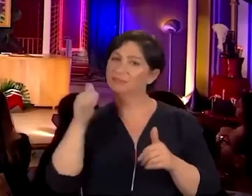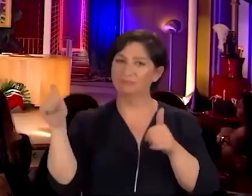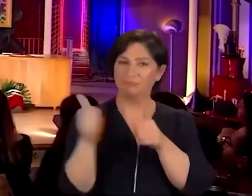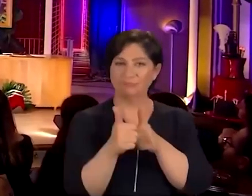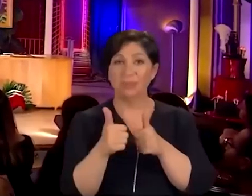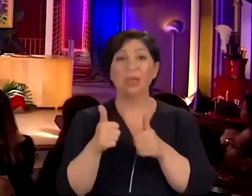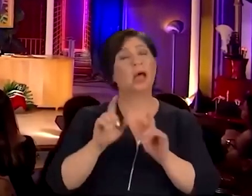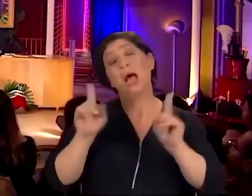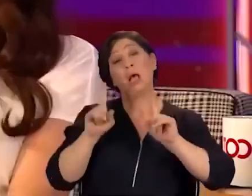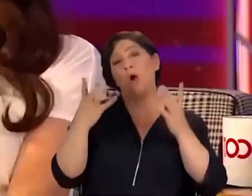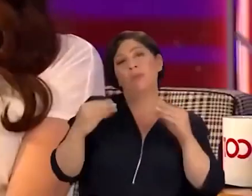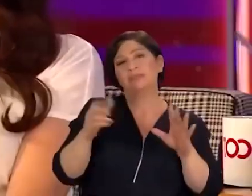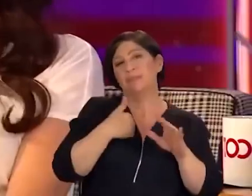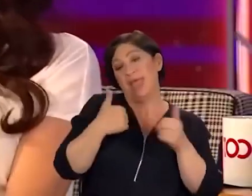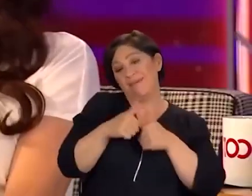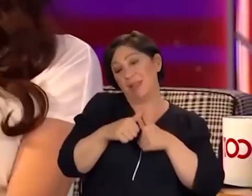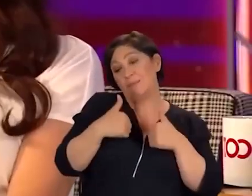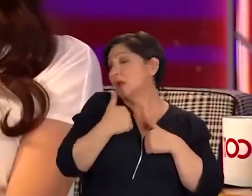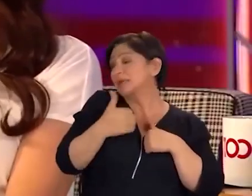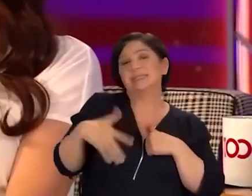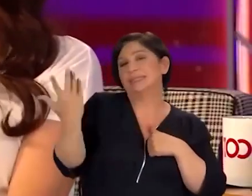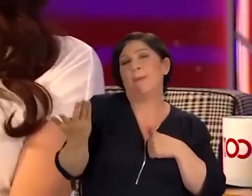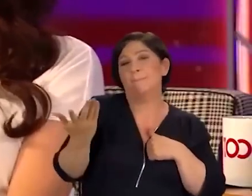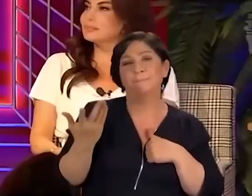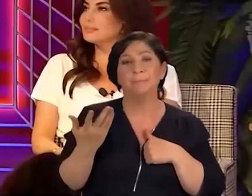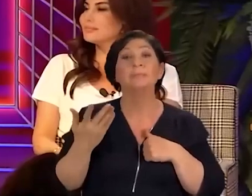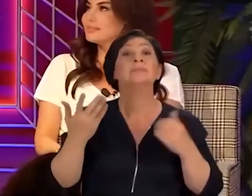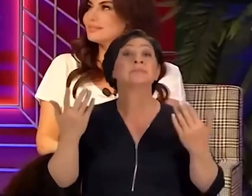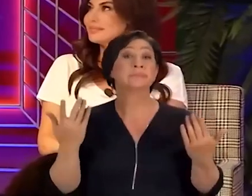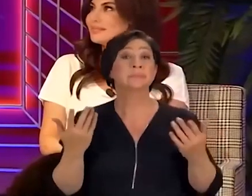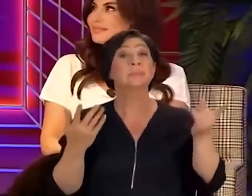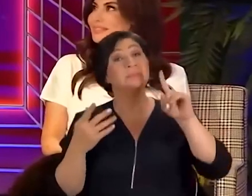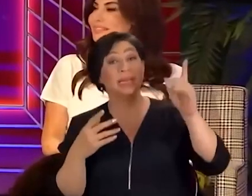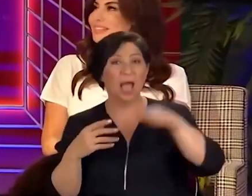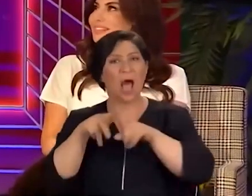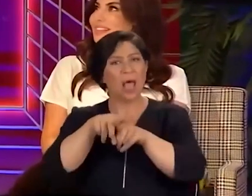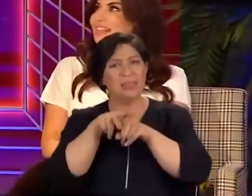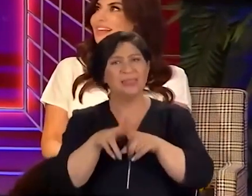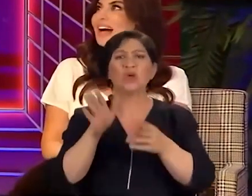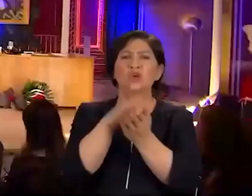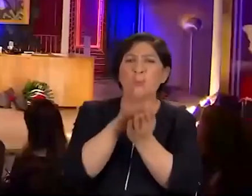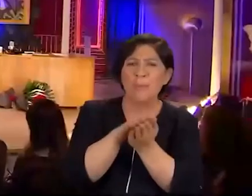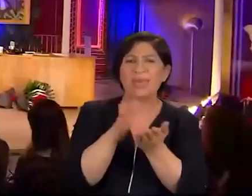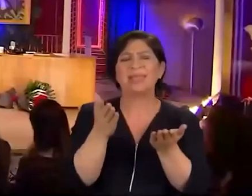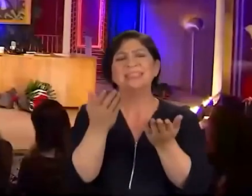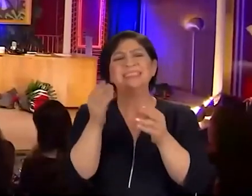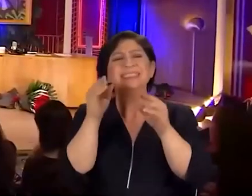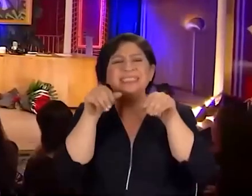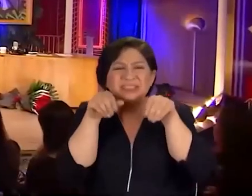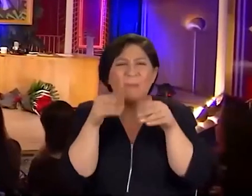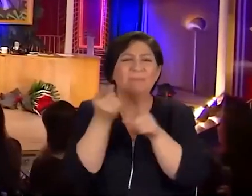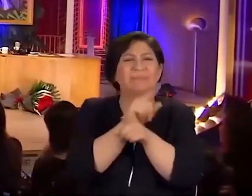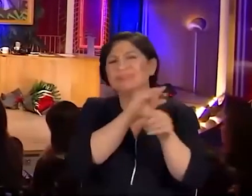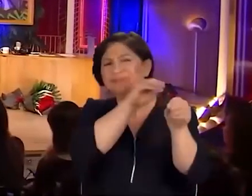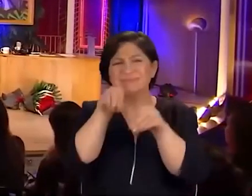Siz diyorsunuz ki hayır, oğlan istemem. Ben evliyim diyorum. Ben falan. Evliyim. Ondan sonra bir şey getirelim, işte at getirelim, köpek getirelim, sincap